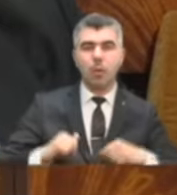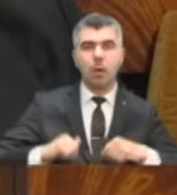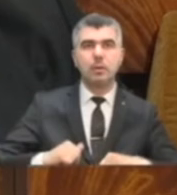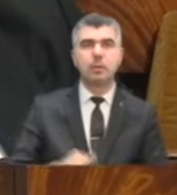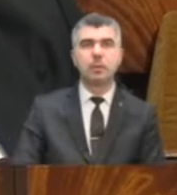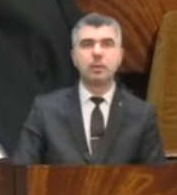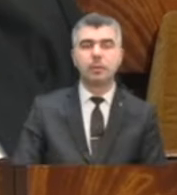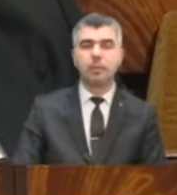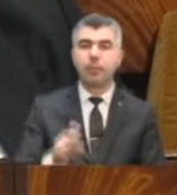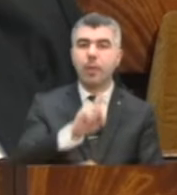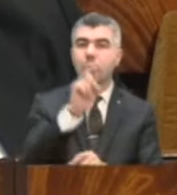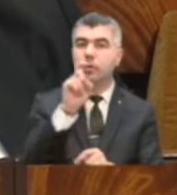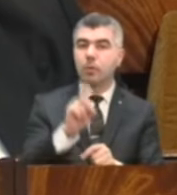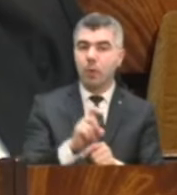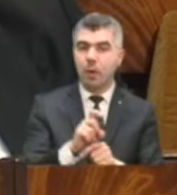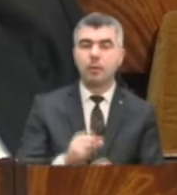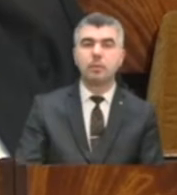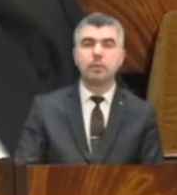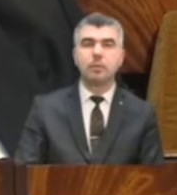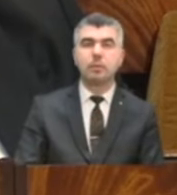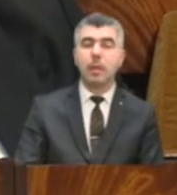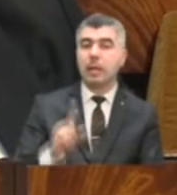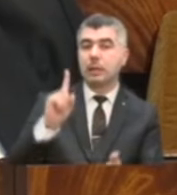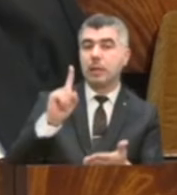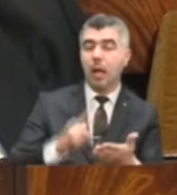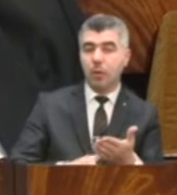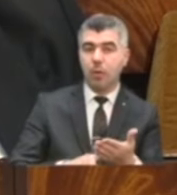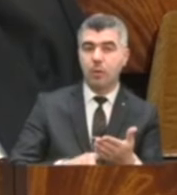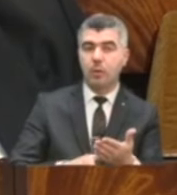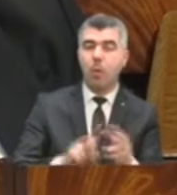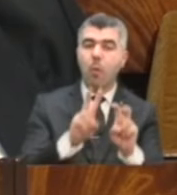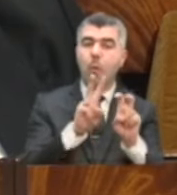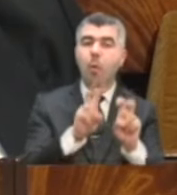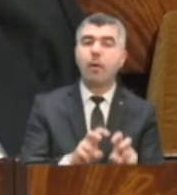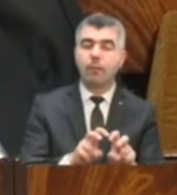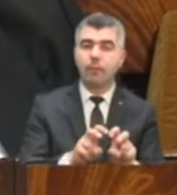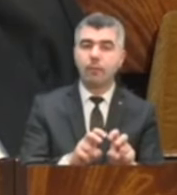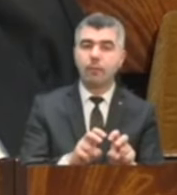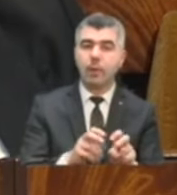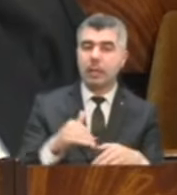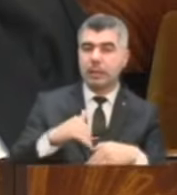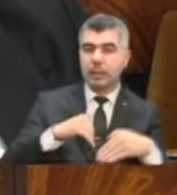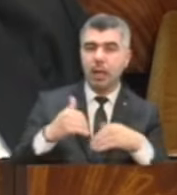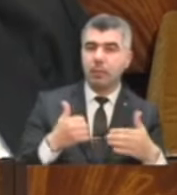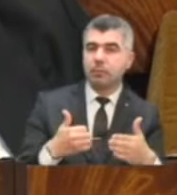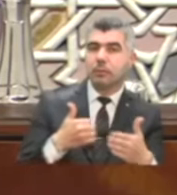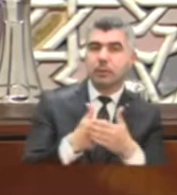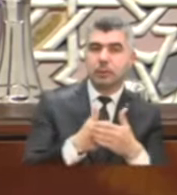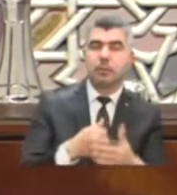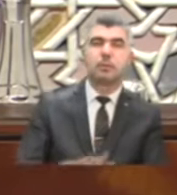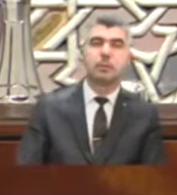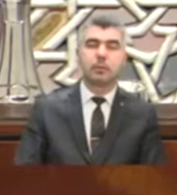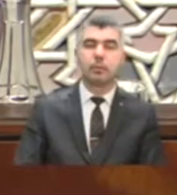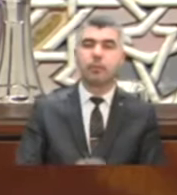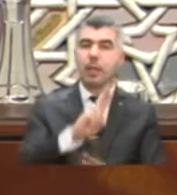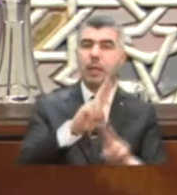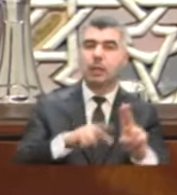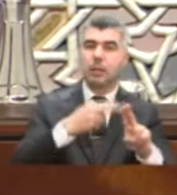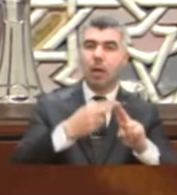الوزير، نسائلكم حول ضرورة وقف نزيف حرب الطرقات. جواب سيد